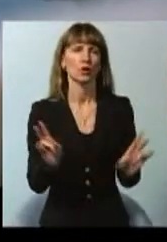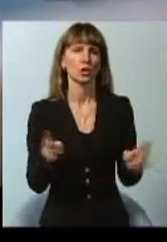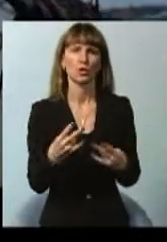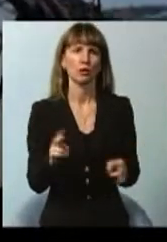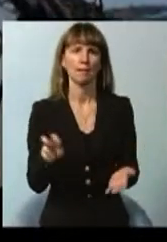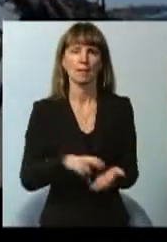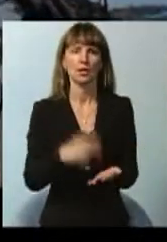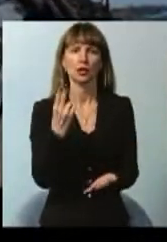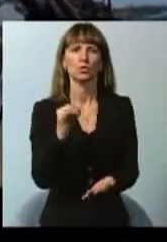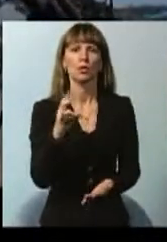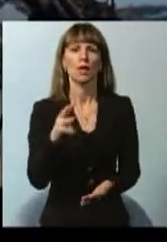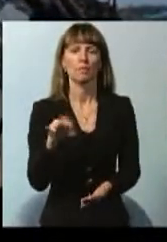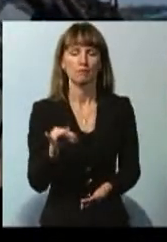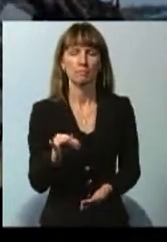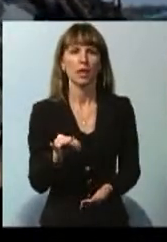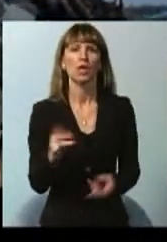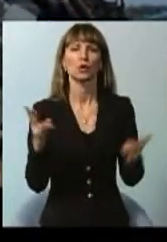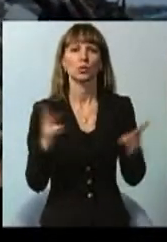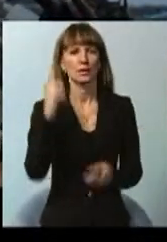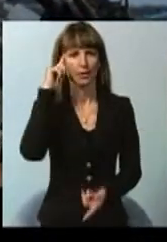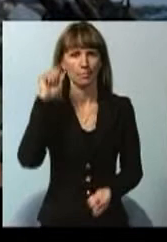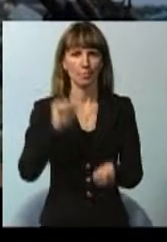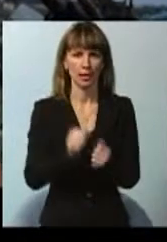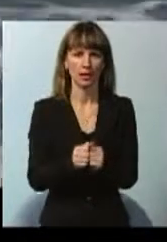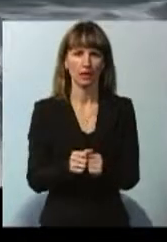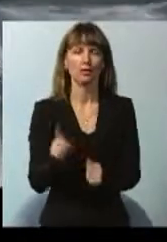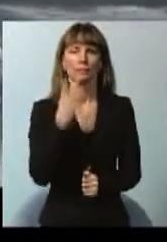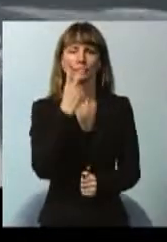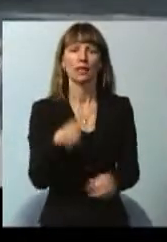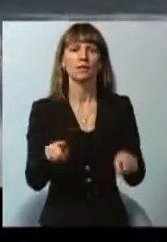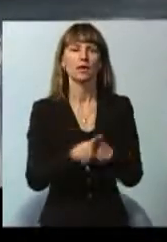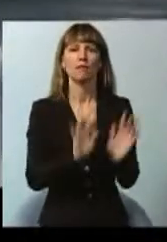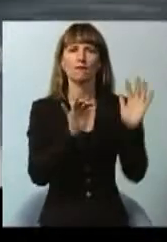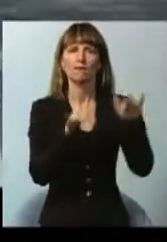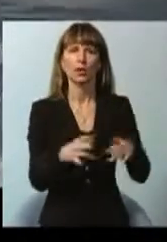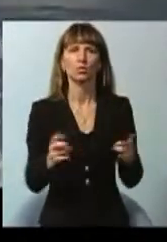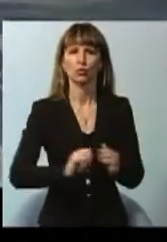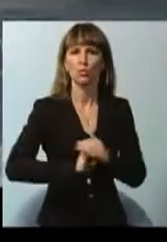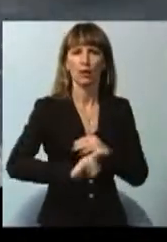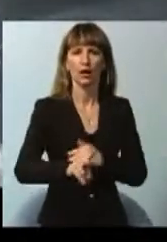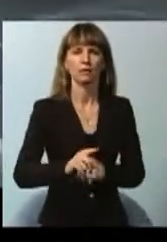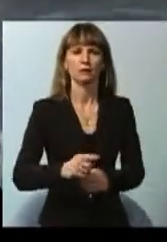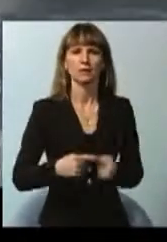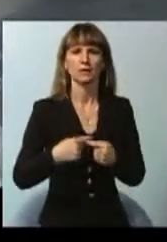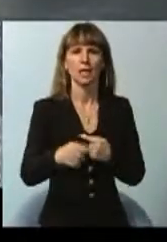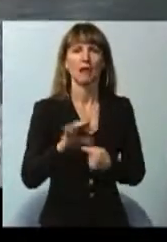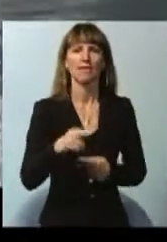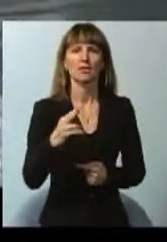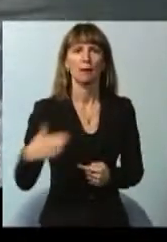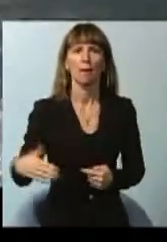боятися цунамі. Але все ж таки, варто запам'ятати, що побачивши таку хвильку, потрібно тікати якнайдалі від